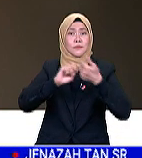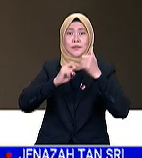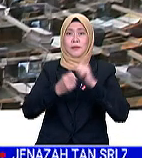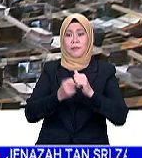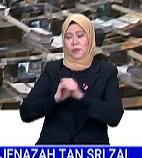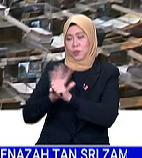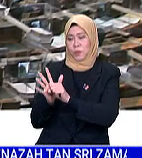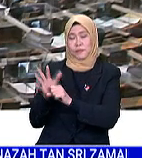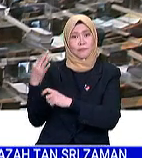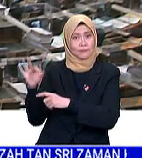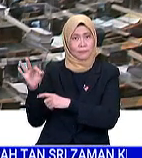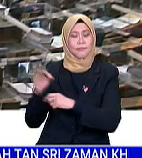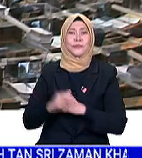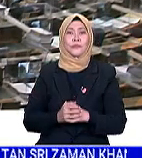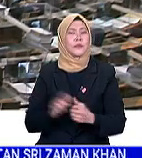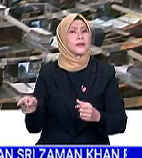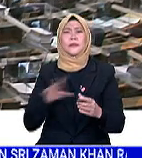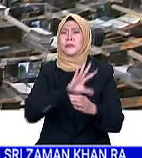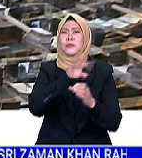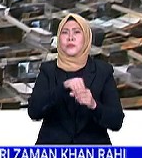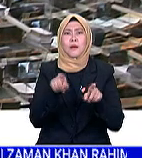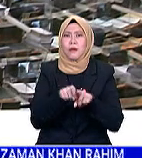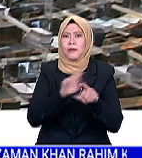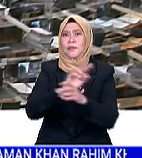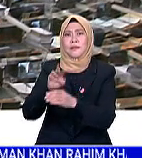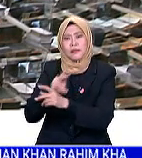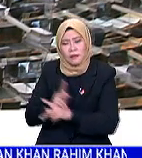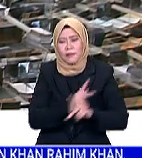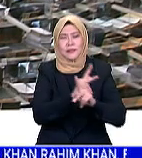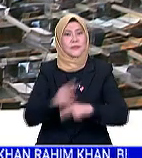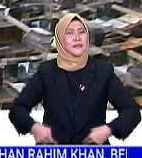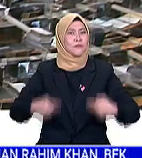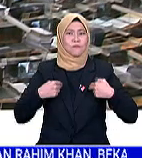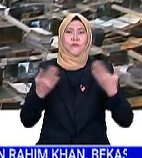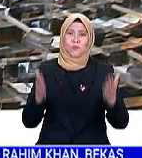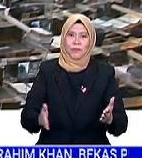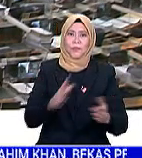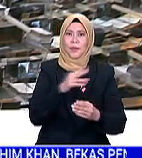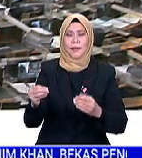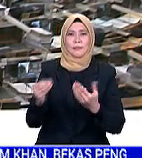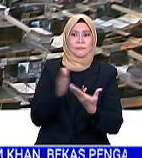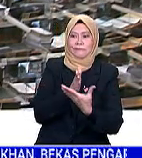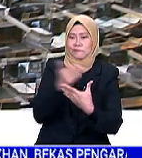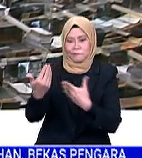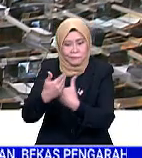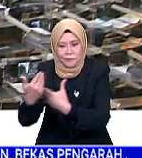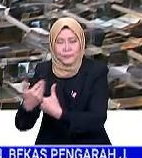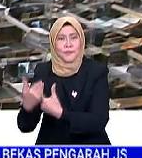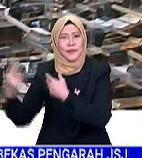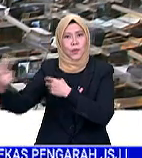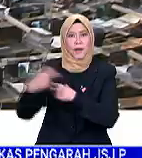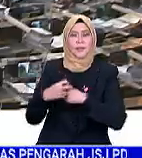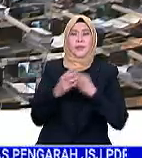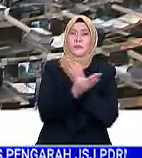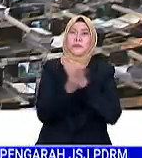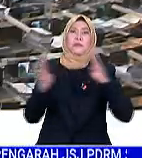pandemic komik 19 ya termasuk bagi menjaga nyawa dan keselamatan diri daripada ancaman wabah dan membebaskan